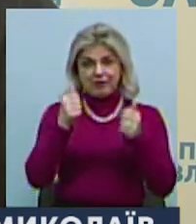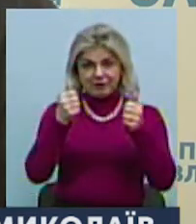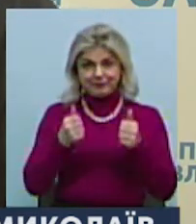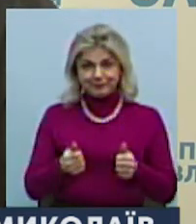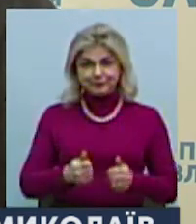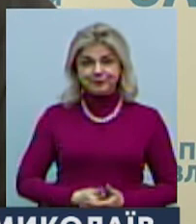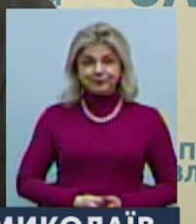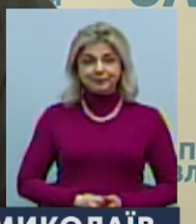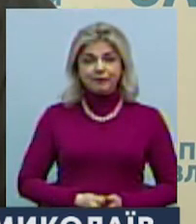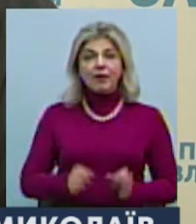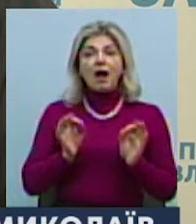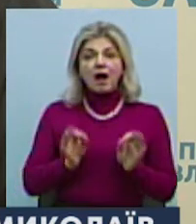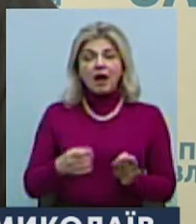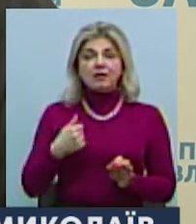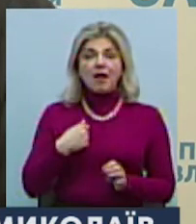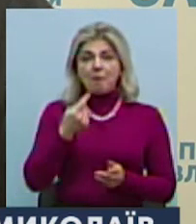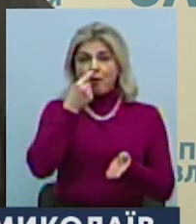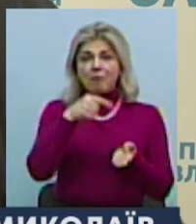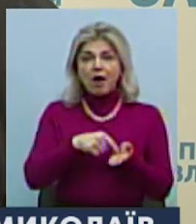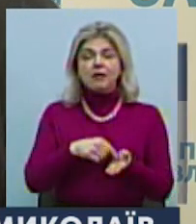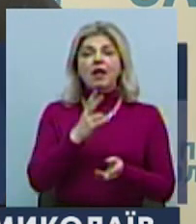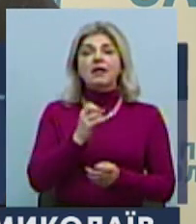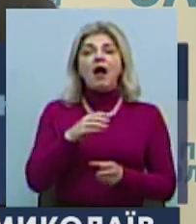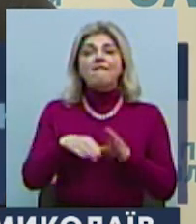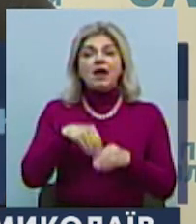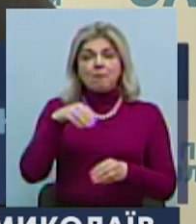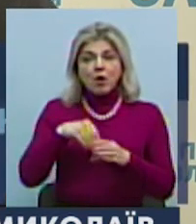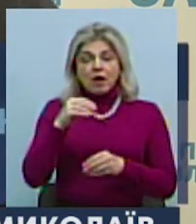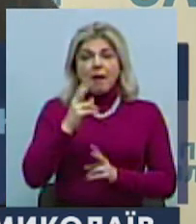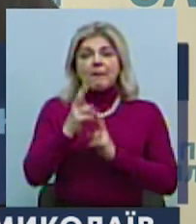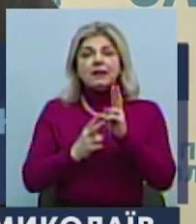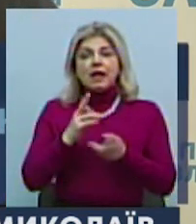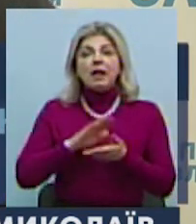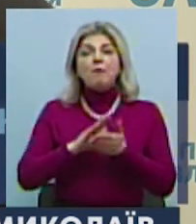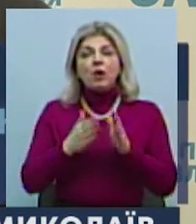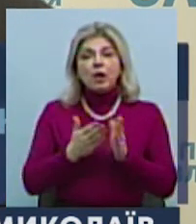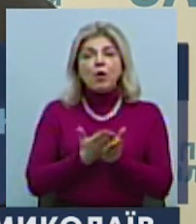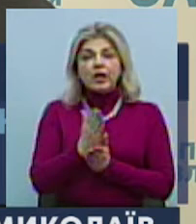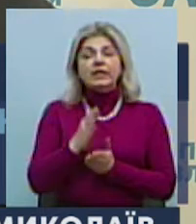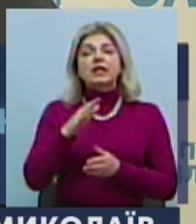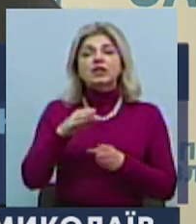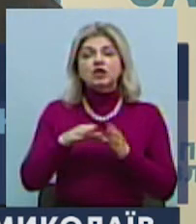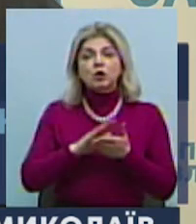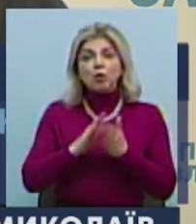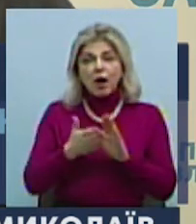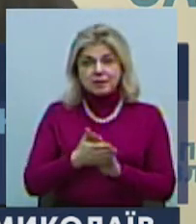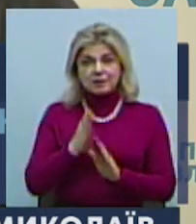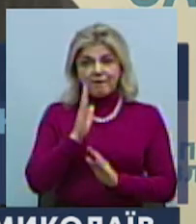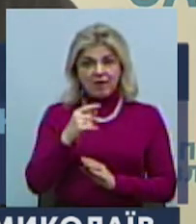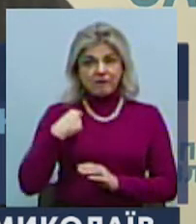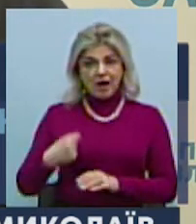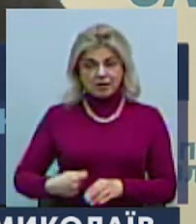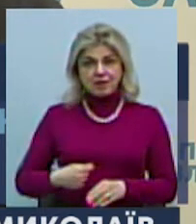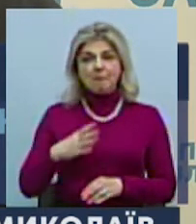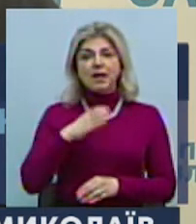перевыборы, менялась политическая ситуация во Франции, Саркози ушел, пришел